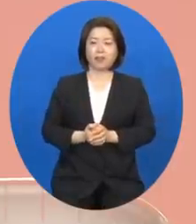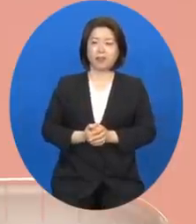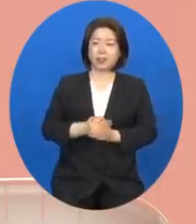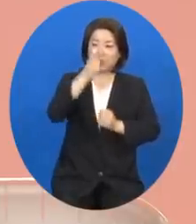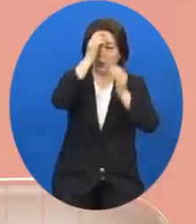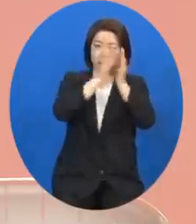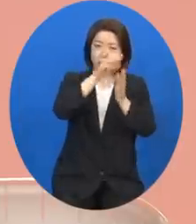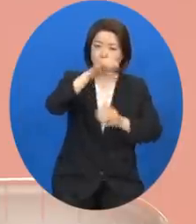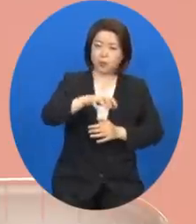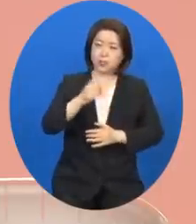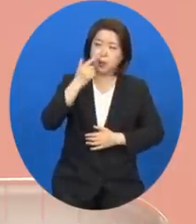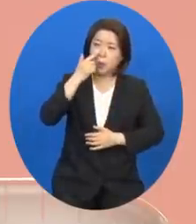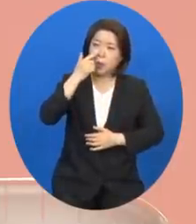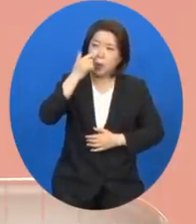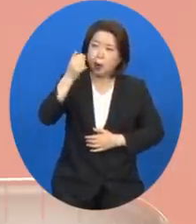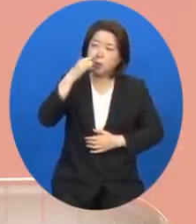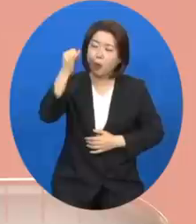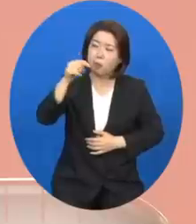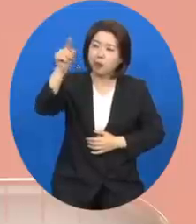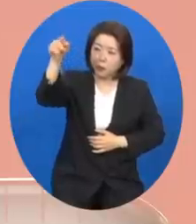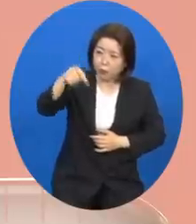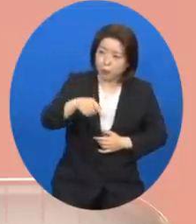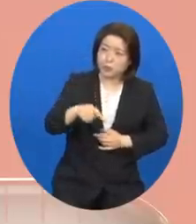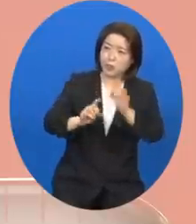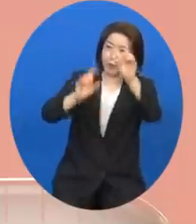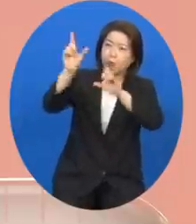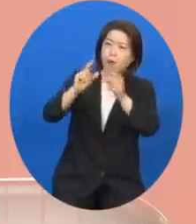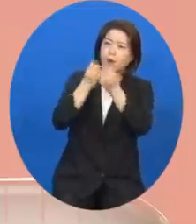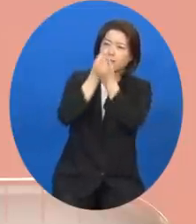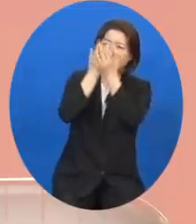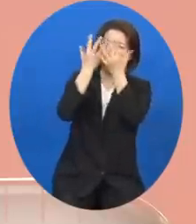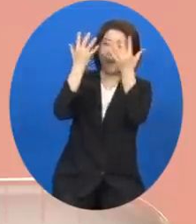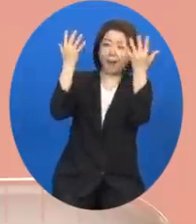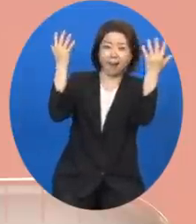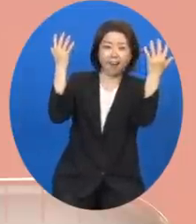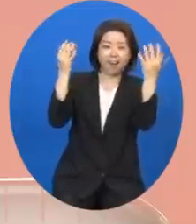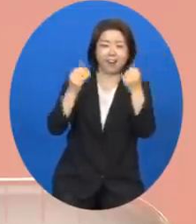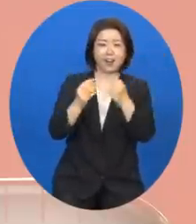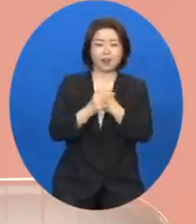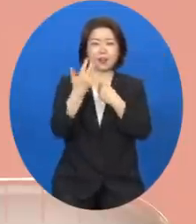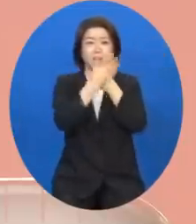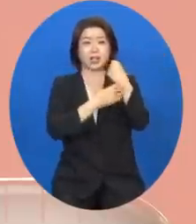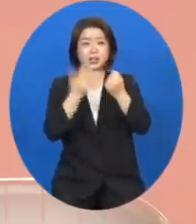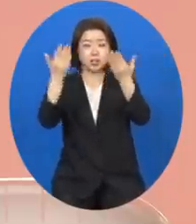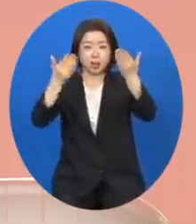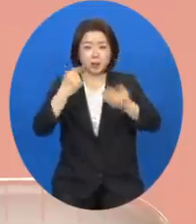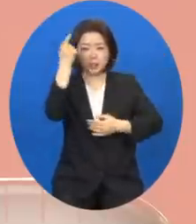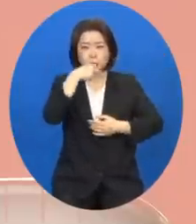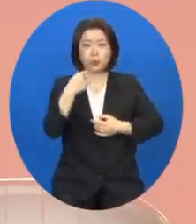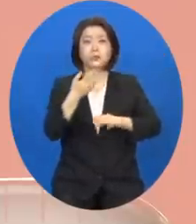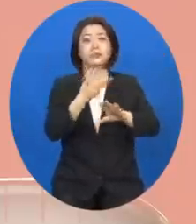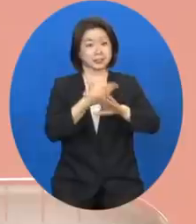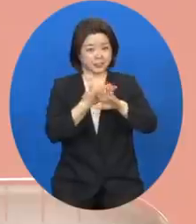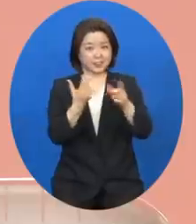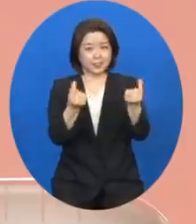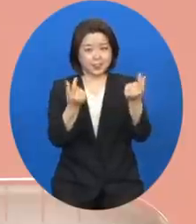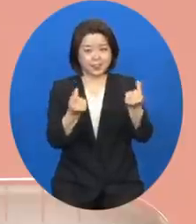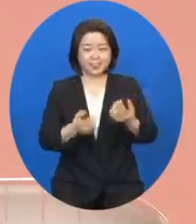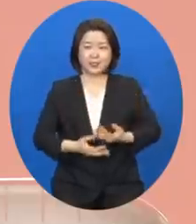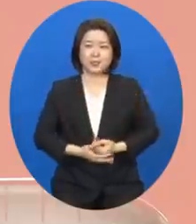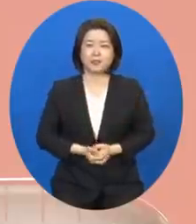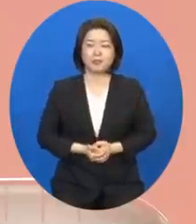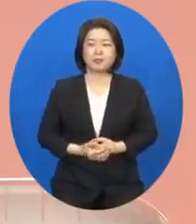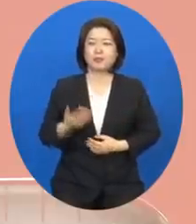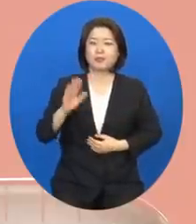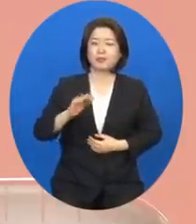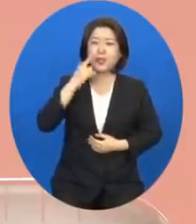기도원에서 오시는 아버님 어머님 얼굴이 얼마나 환한지 은혜 받은 얼굴이 다릅니다.